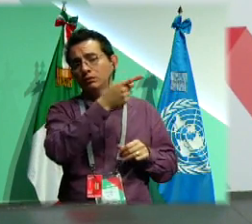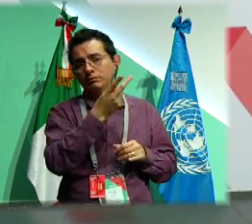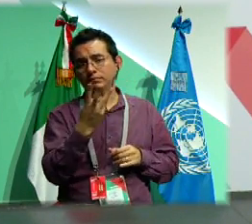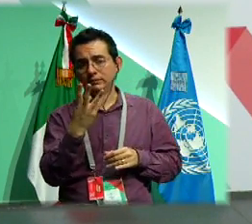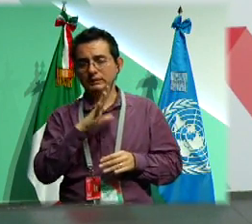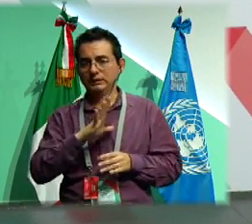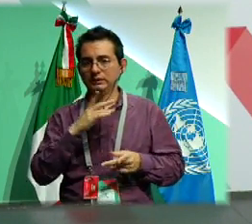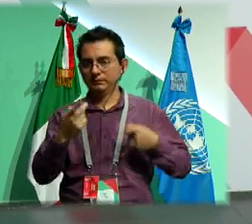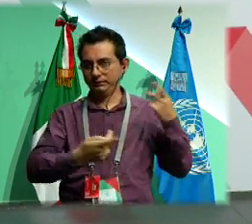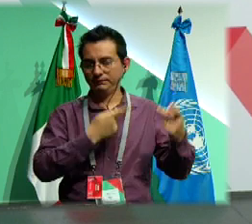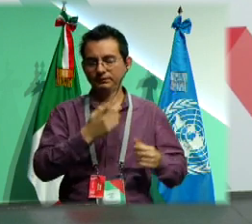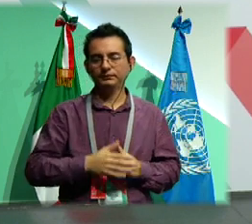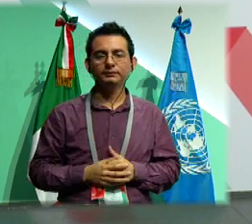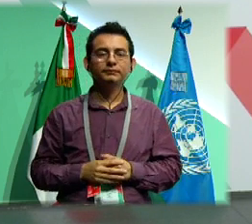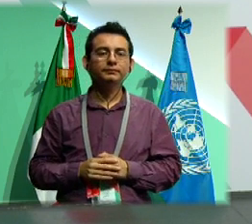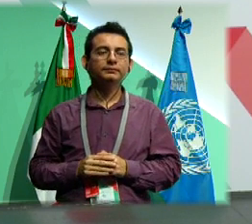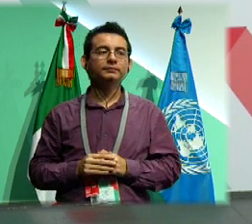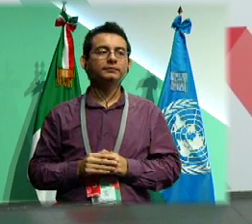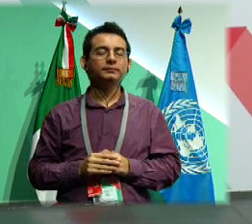Bien.